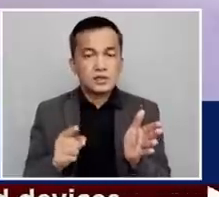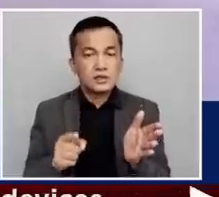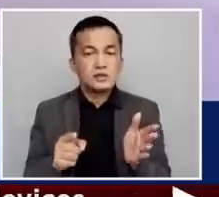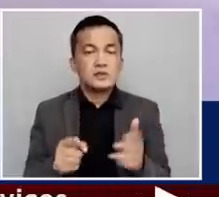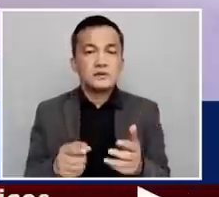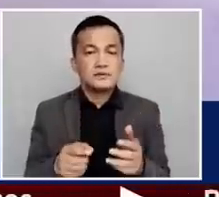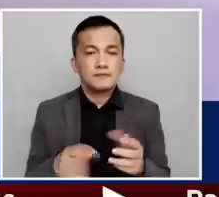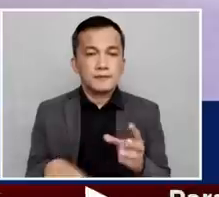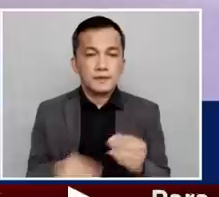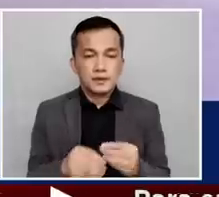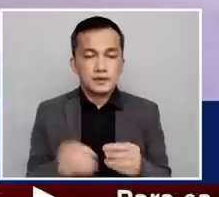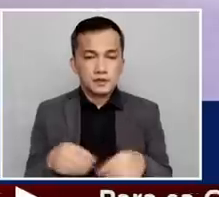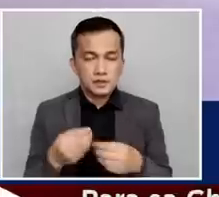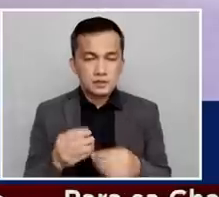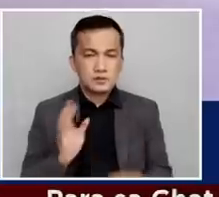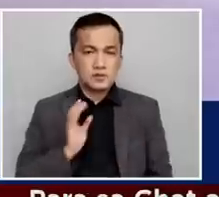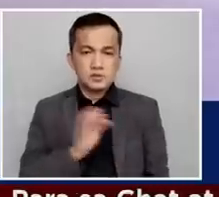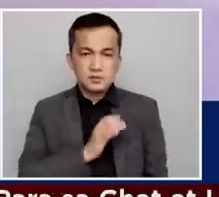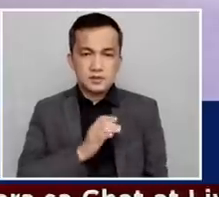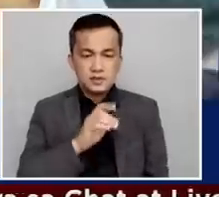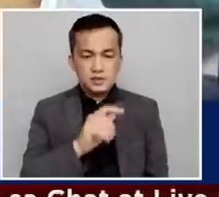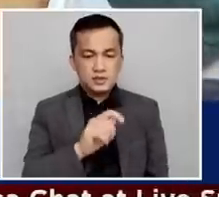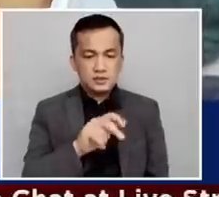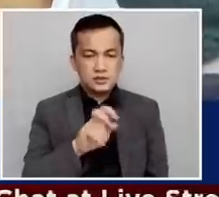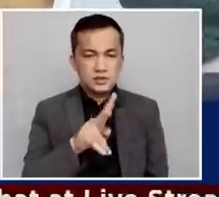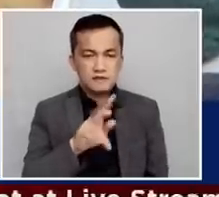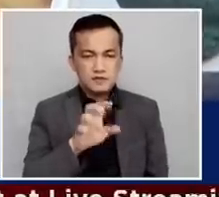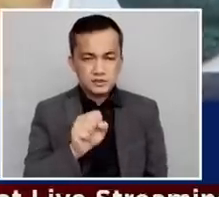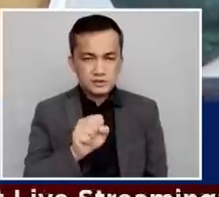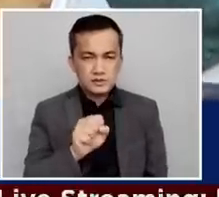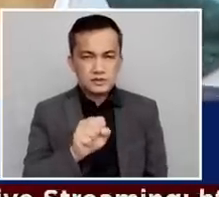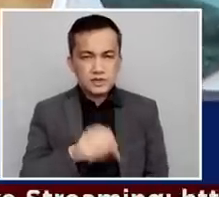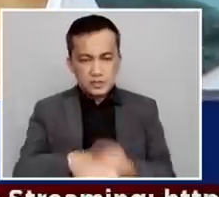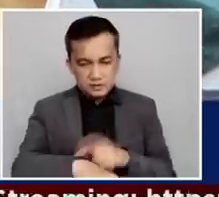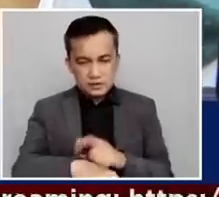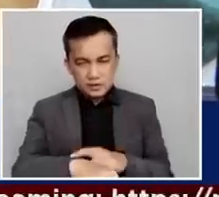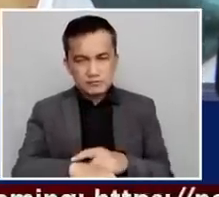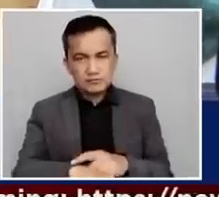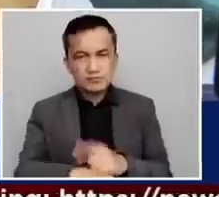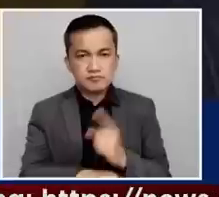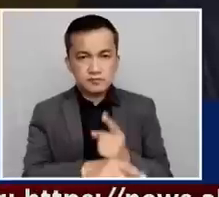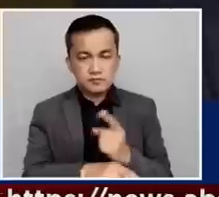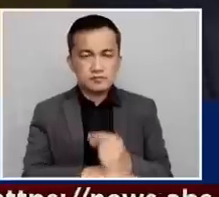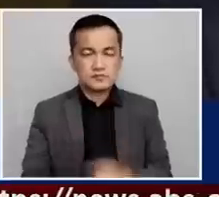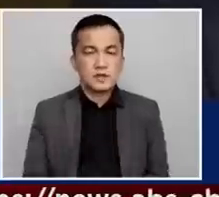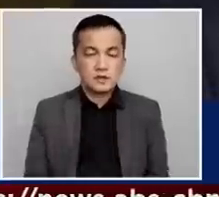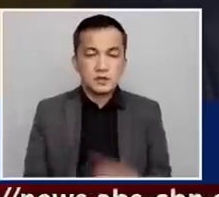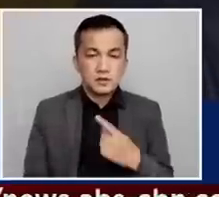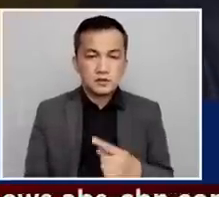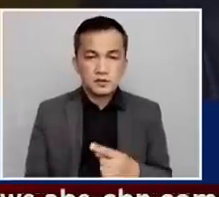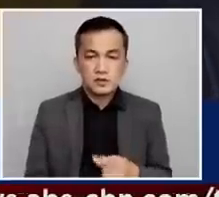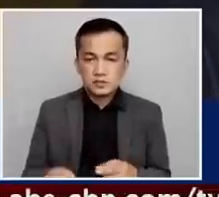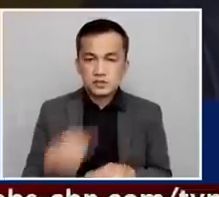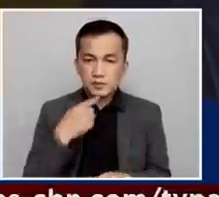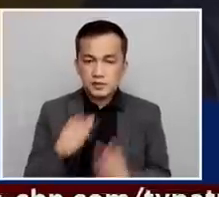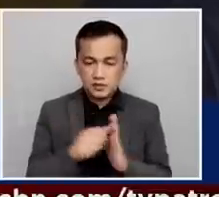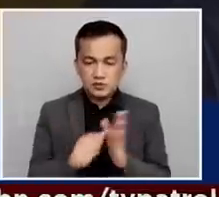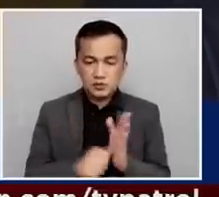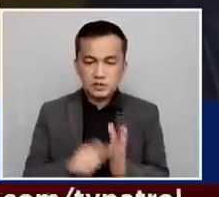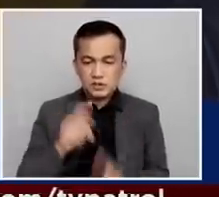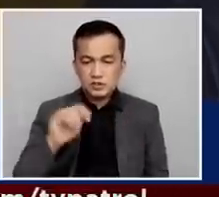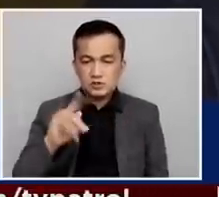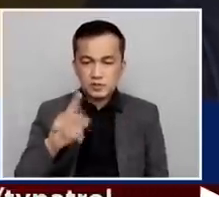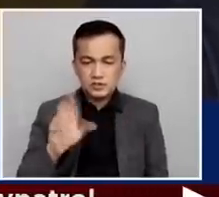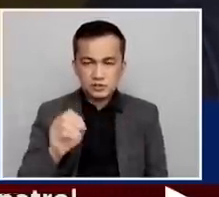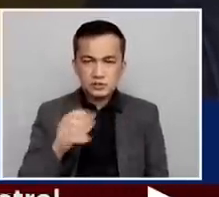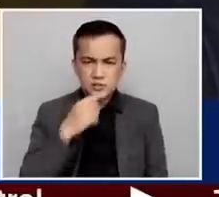give Congressman Arnie Tevez ample time. Tanong din ni Attorney Ferdinand Topacio, paano maikokonsider ang disorderly